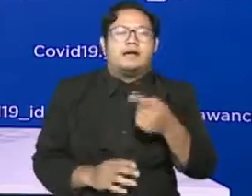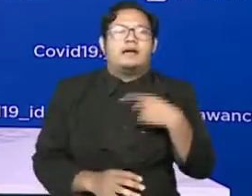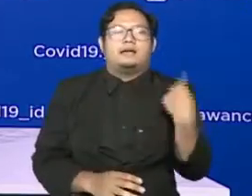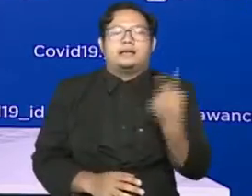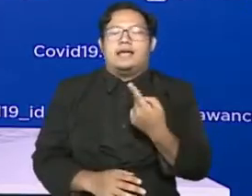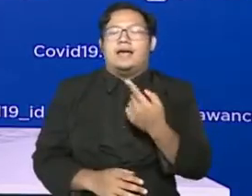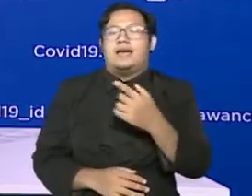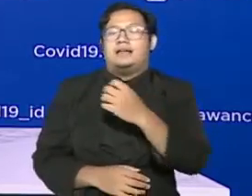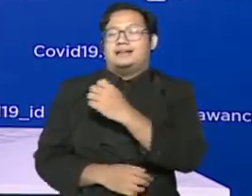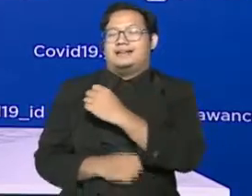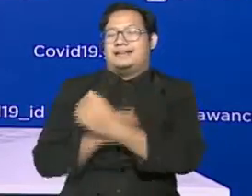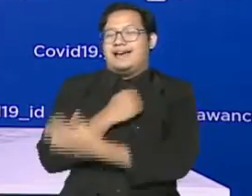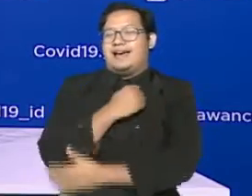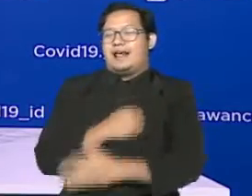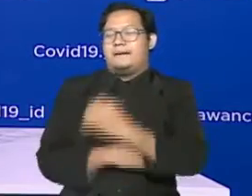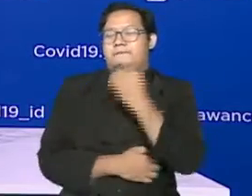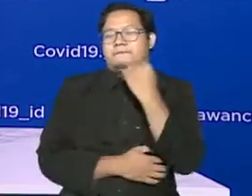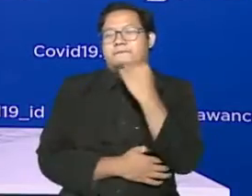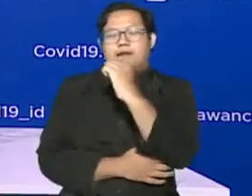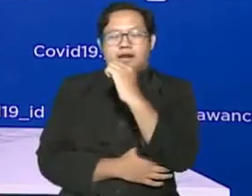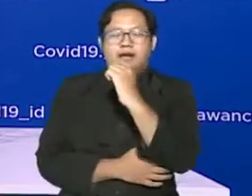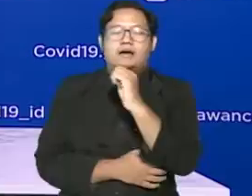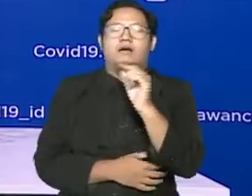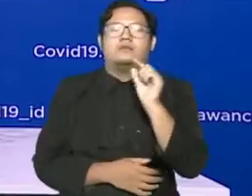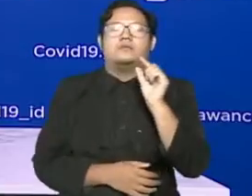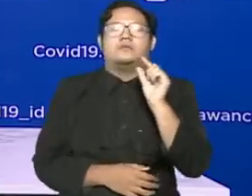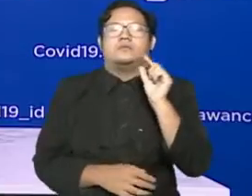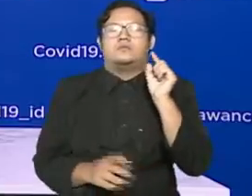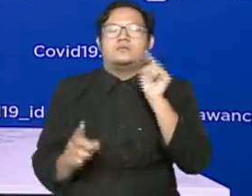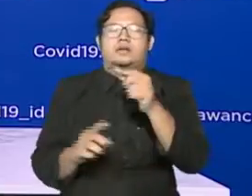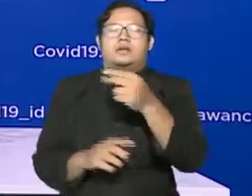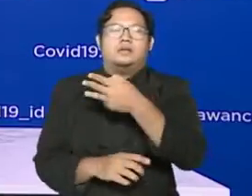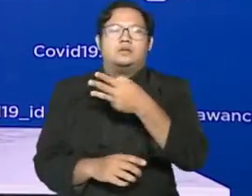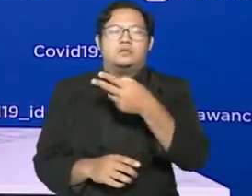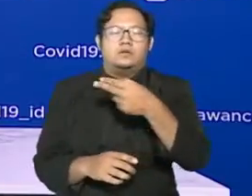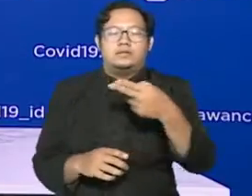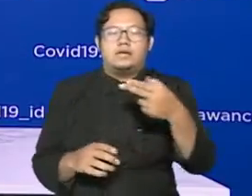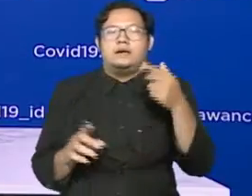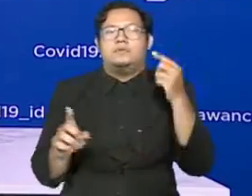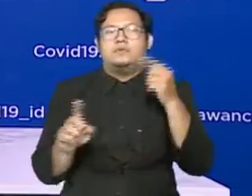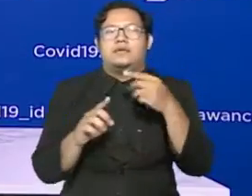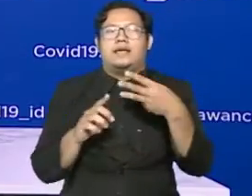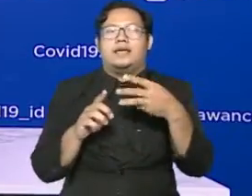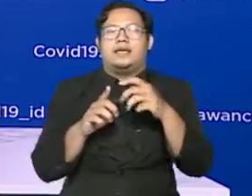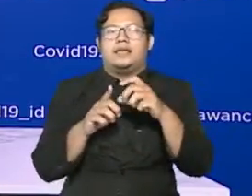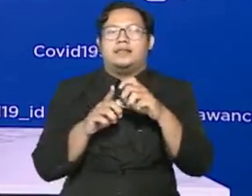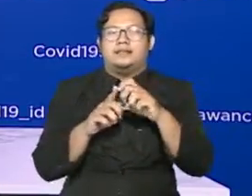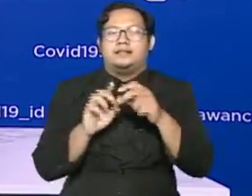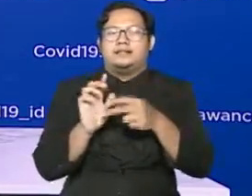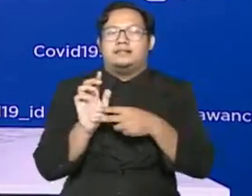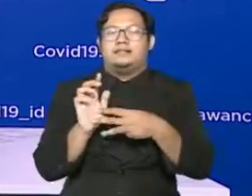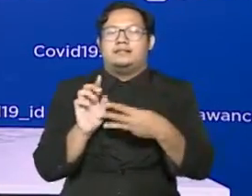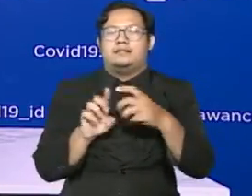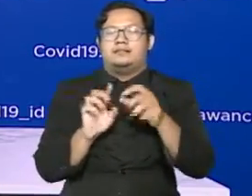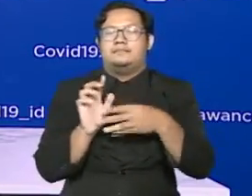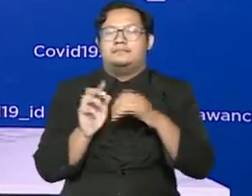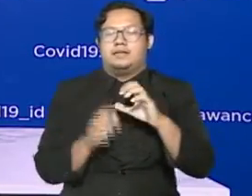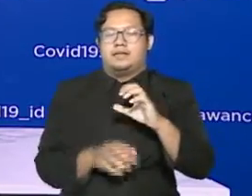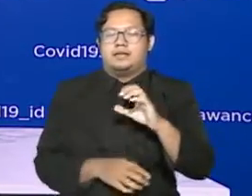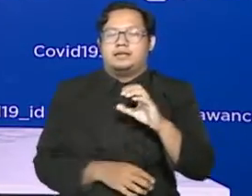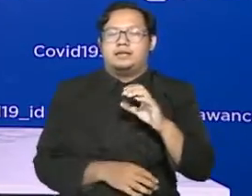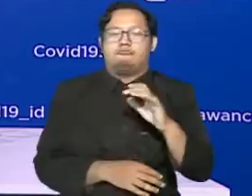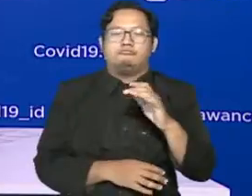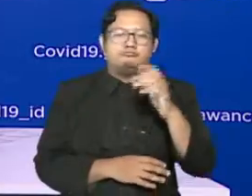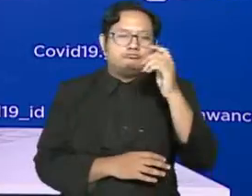bela negara dalam rangka Indonesia menuju endemik coffee Hai sebelum menutup konferensi pers hari ini